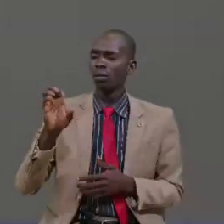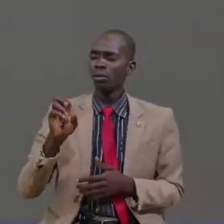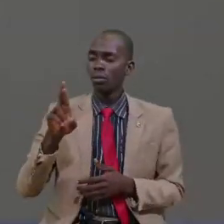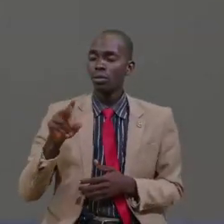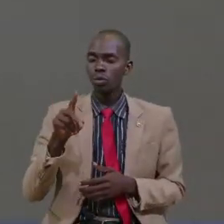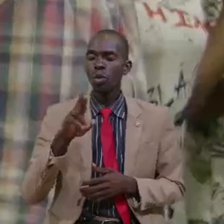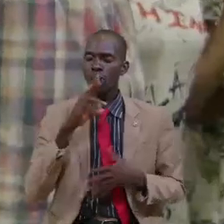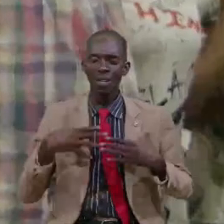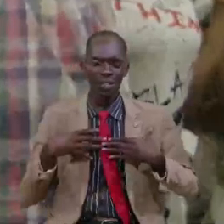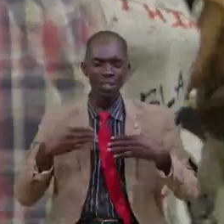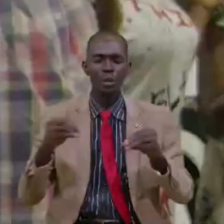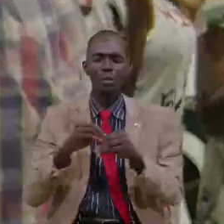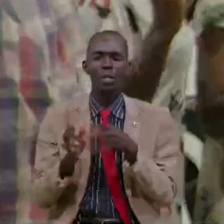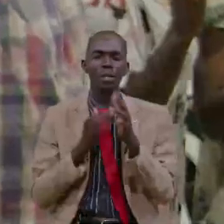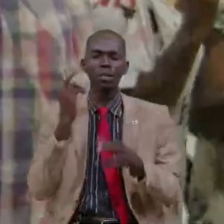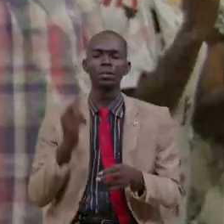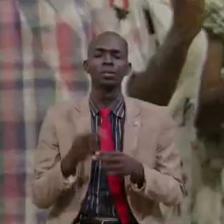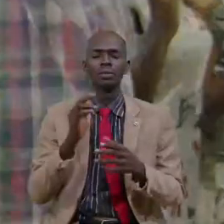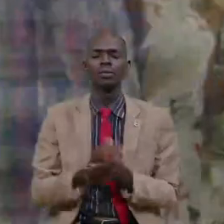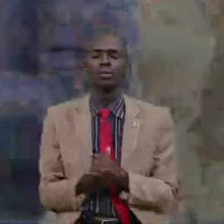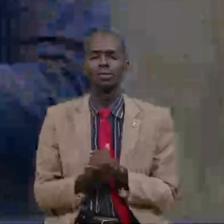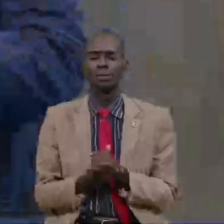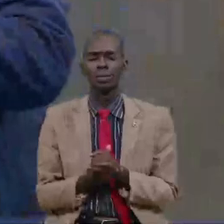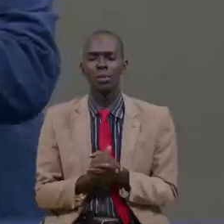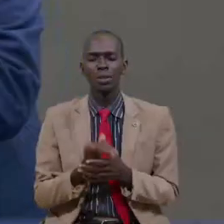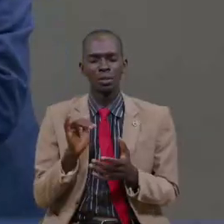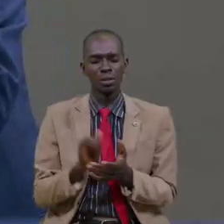tu es guéri au nom de Jésus.